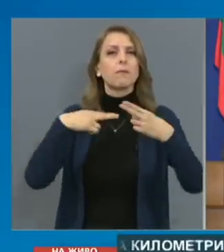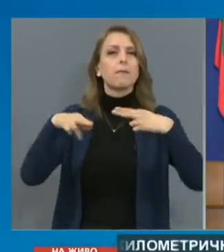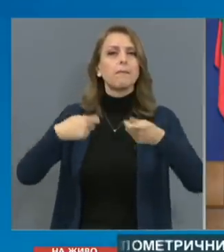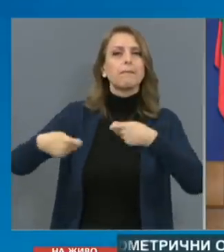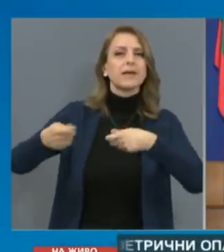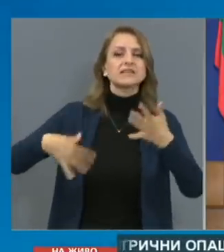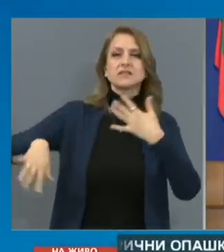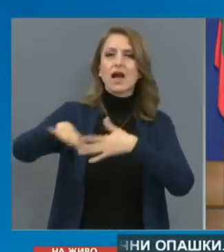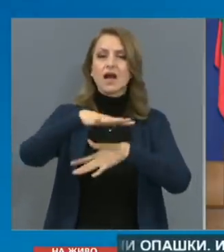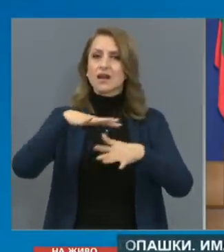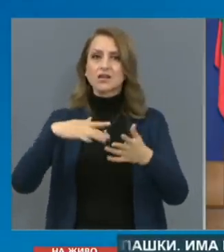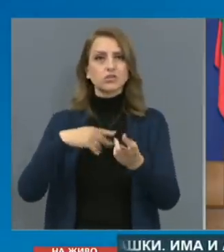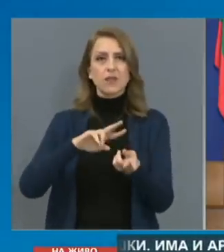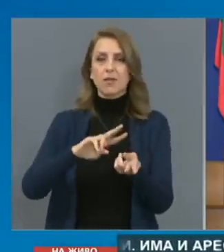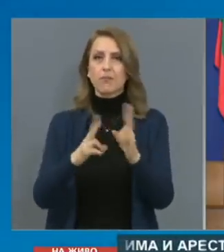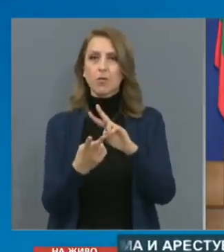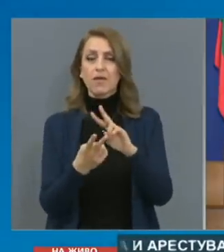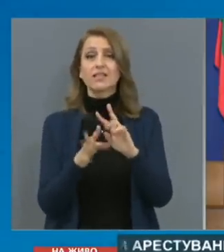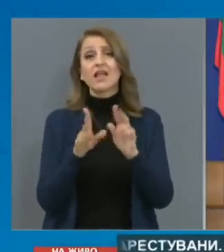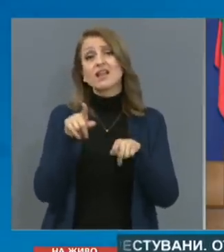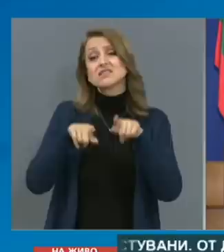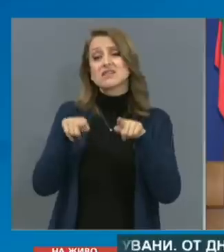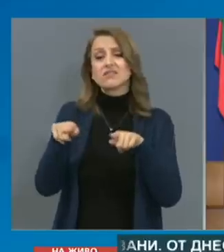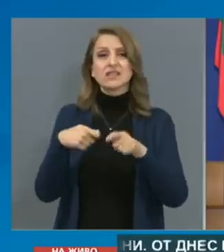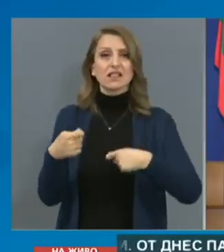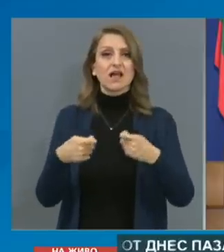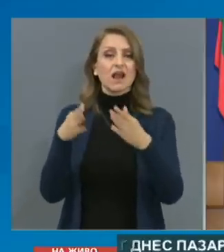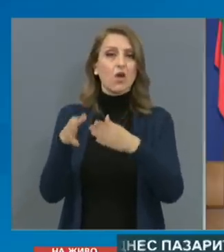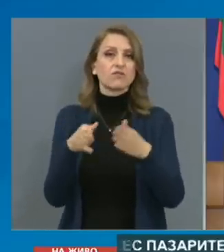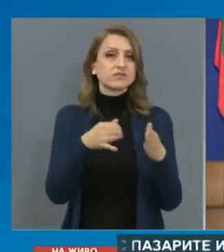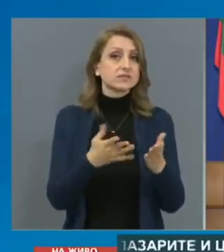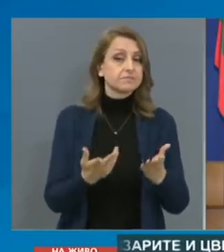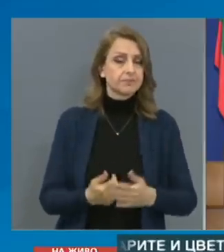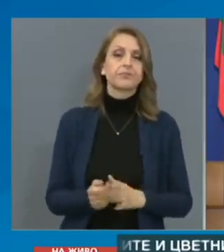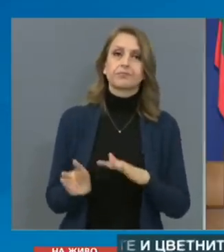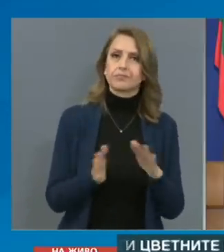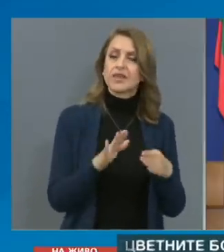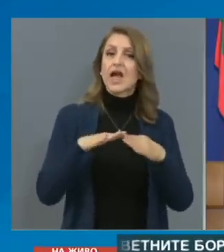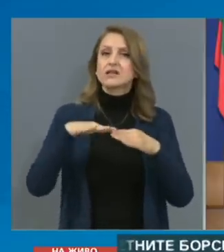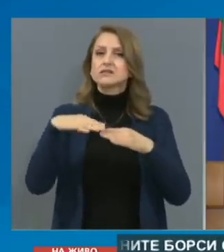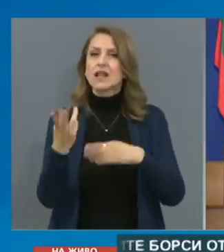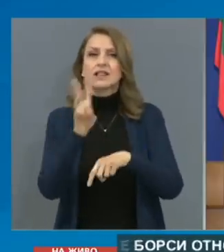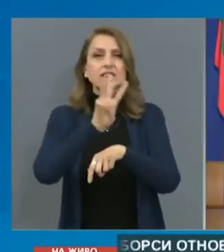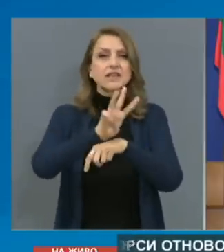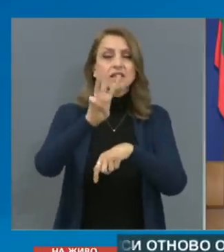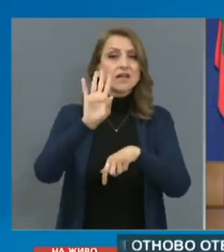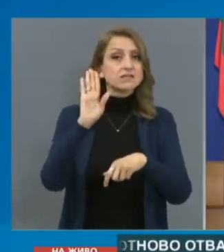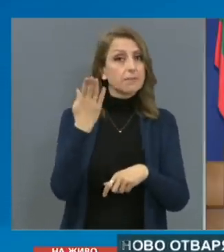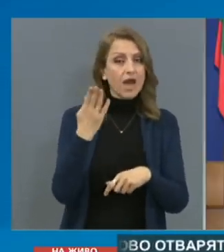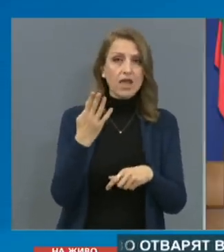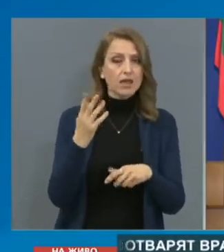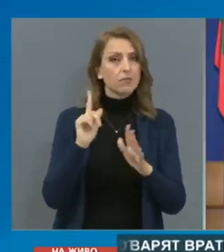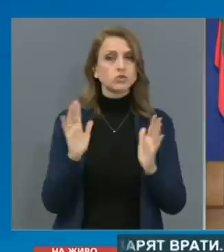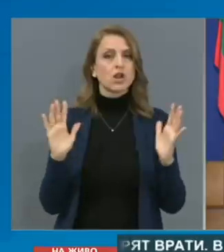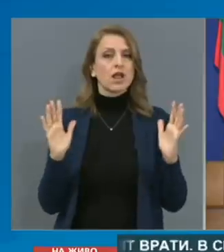от поведението на търговците и потребителите? И може би е рано, но все пак след 13 май има ли някакъв шанс някакси да се отхлабят